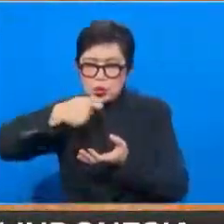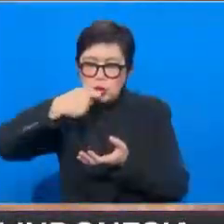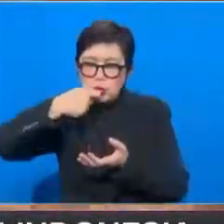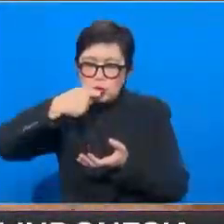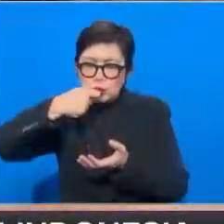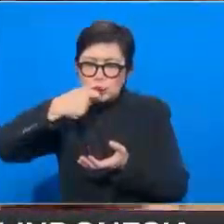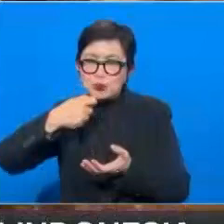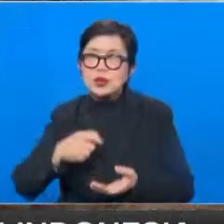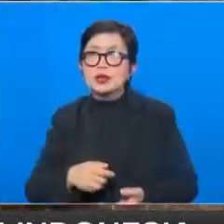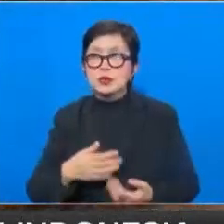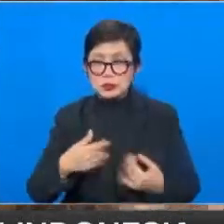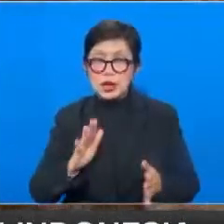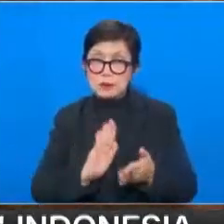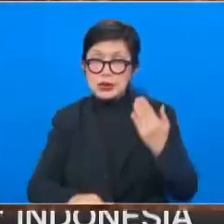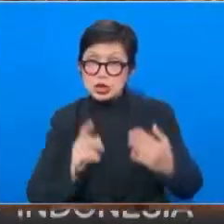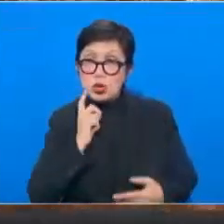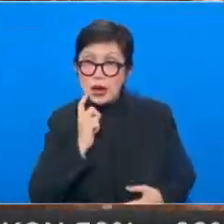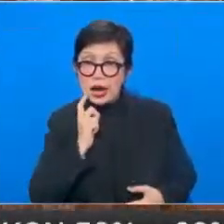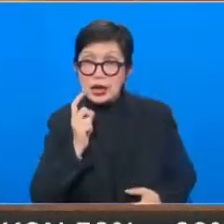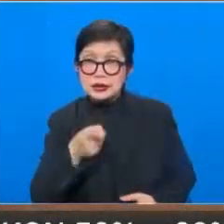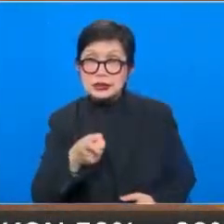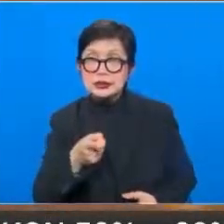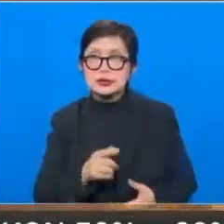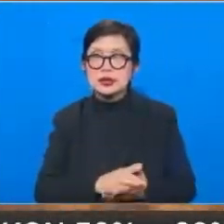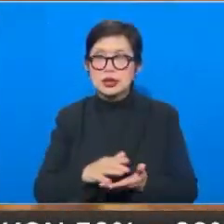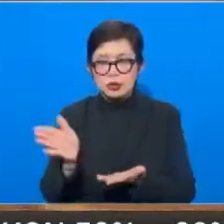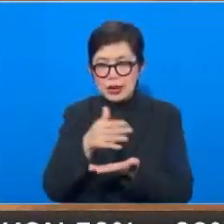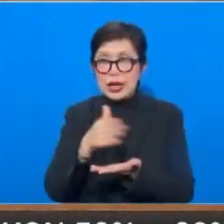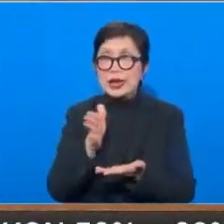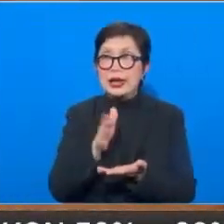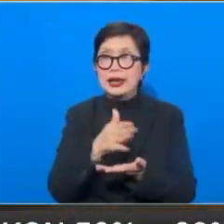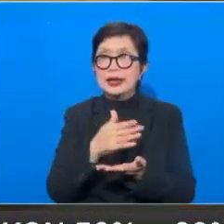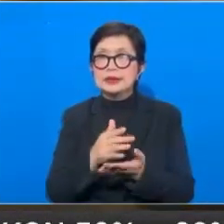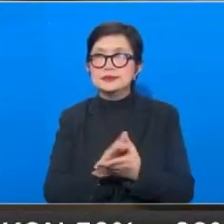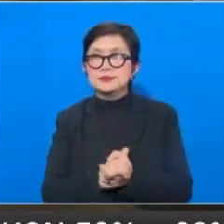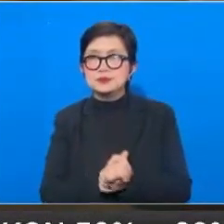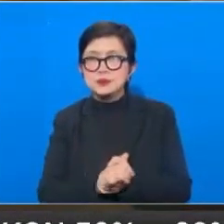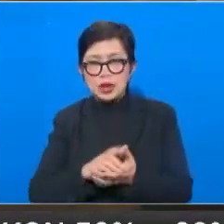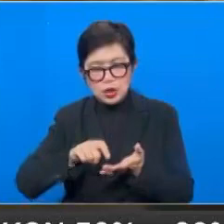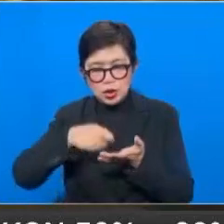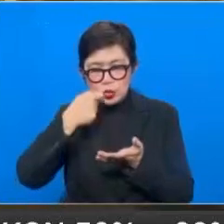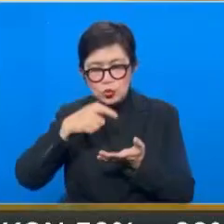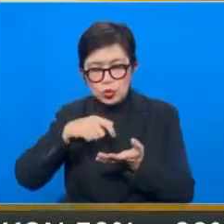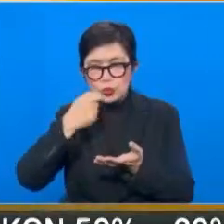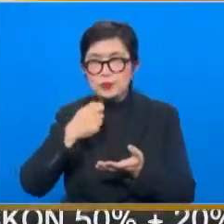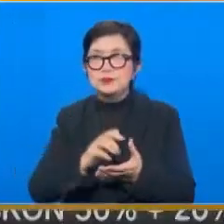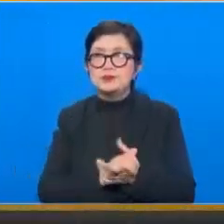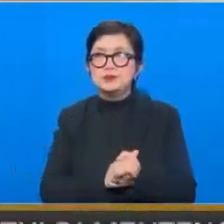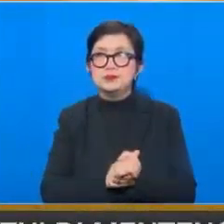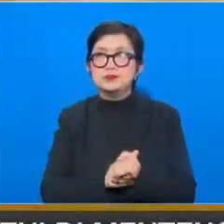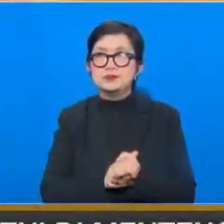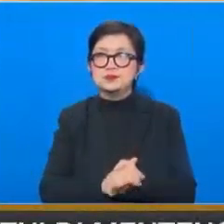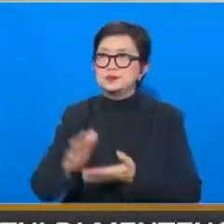Pernah coba menu stik domba Garut? Atau domba bakar sambal honje? Yang berkuah juga ada, mie, tongseng